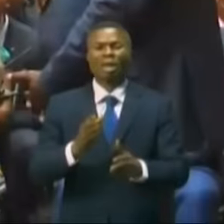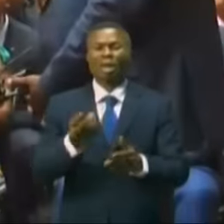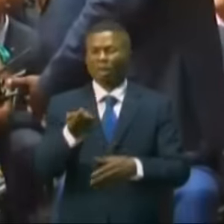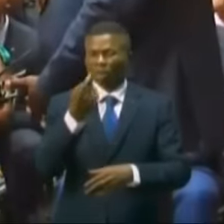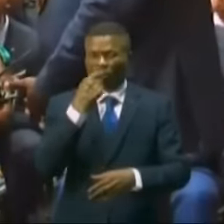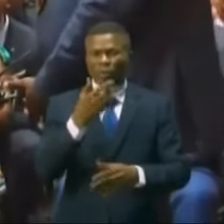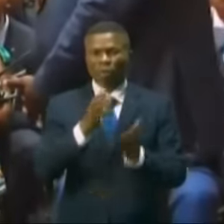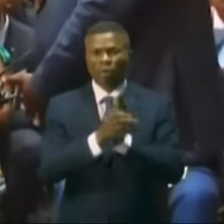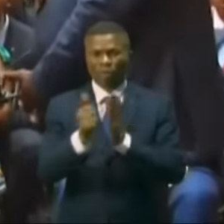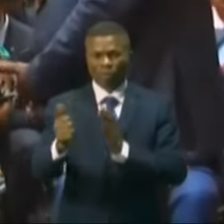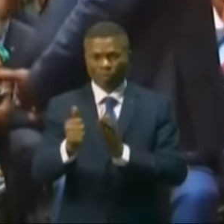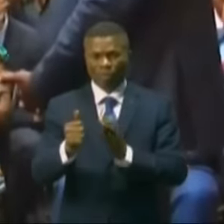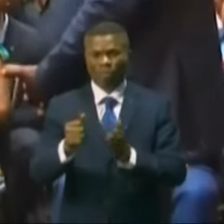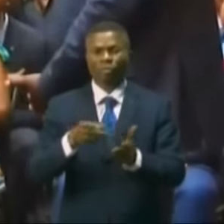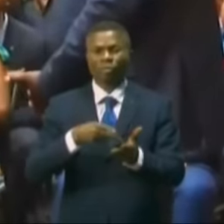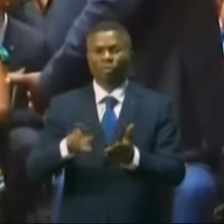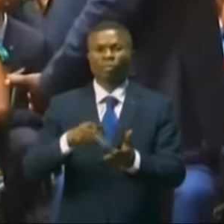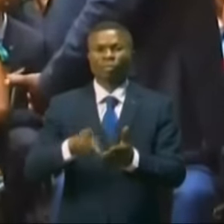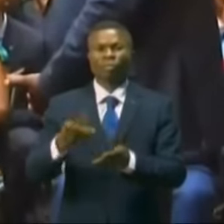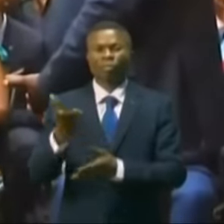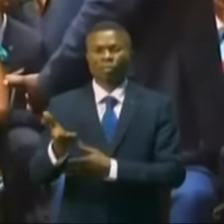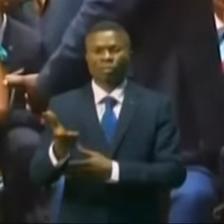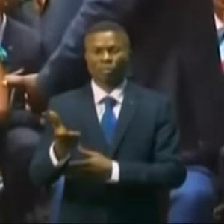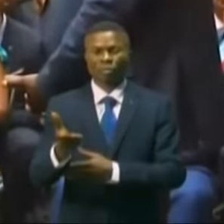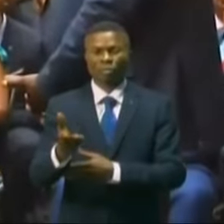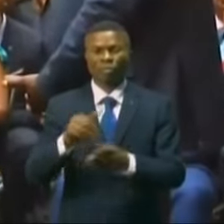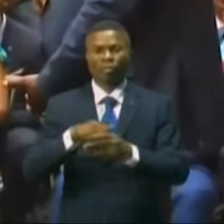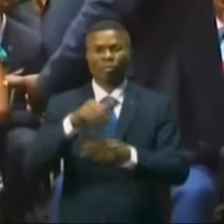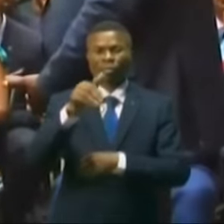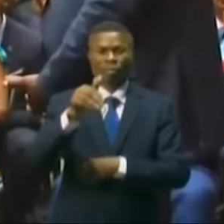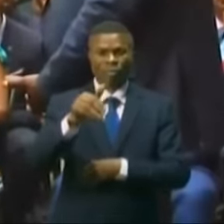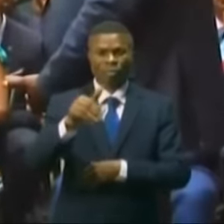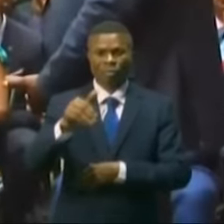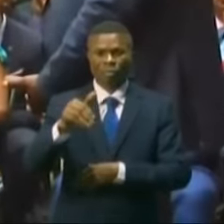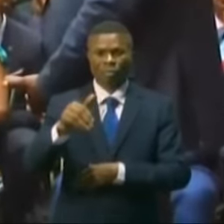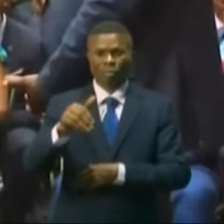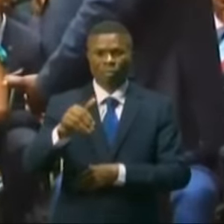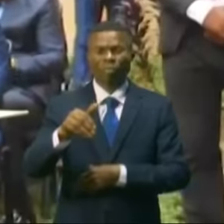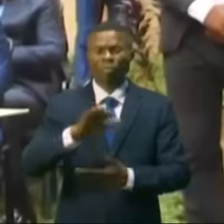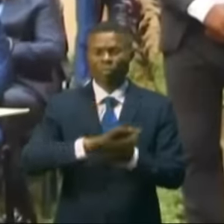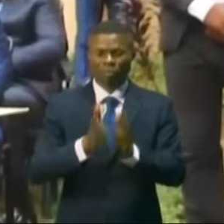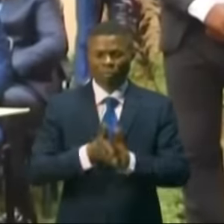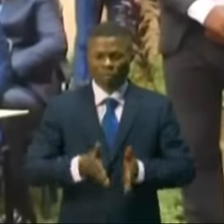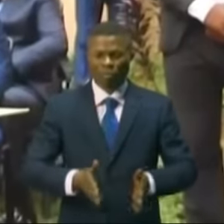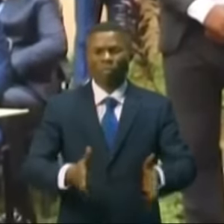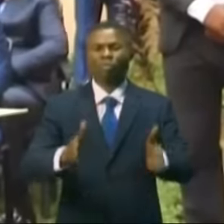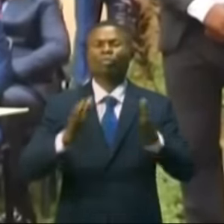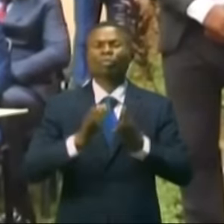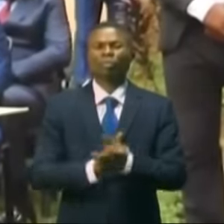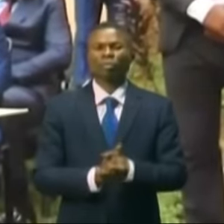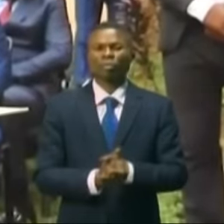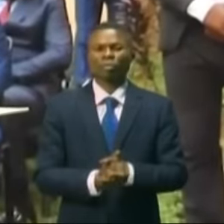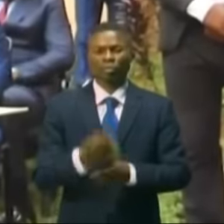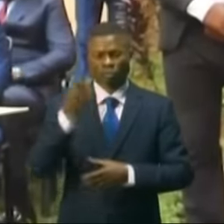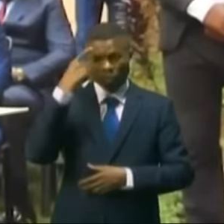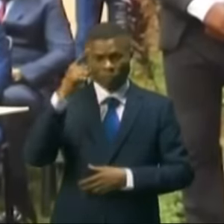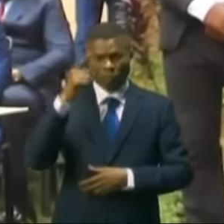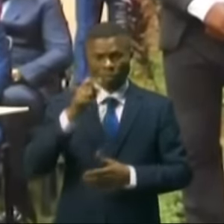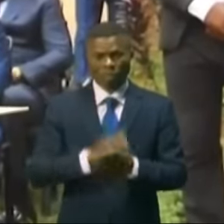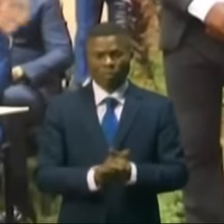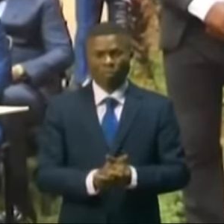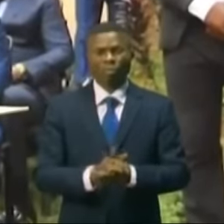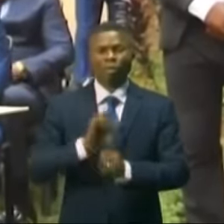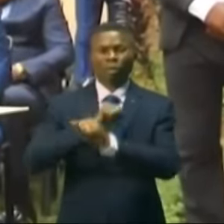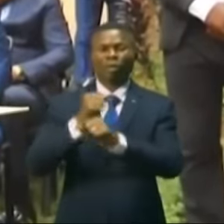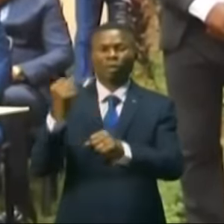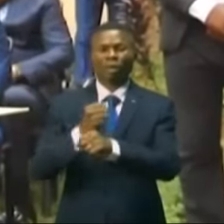À part l'aspect extérieur, dehors et dedans, c'est insalubre. Pour empêcher les fonctionnaires de